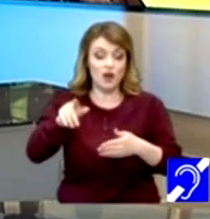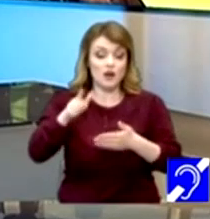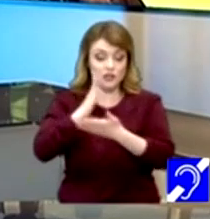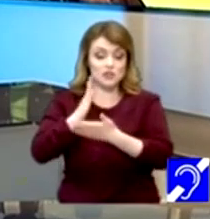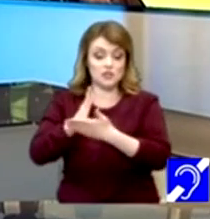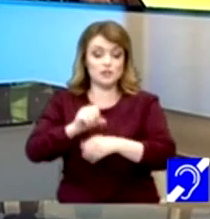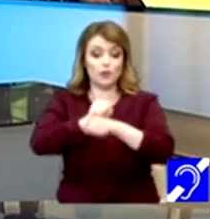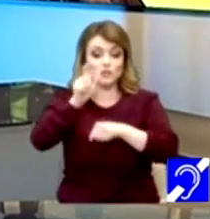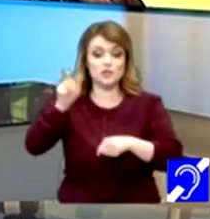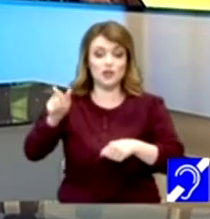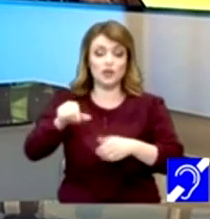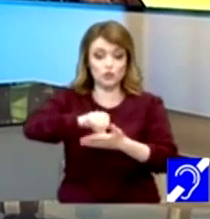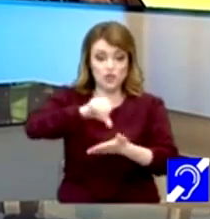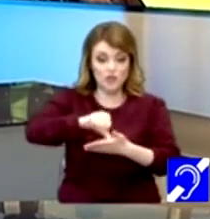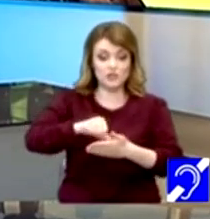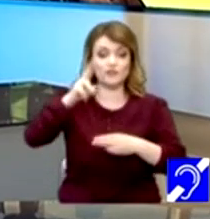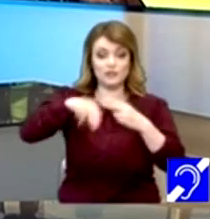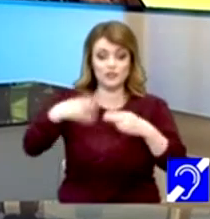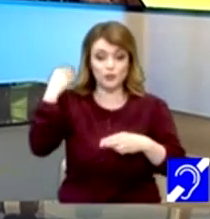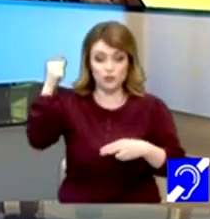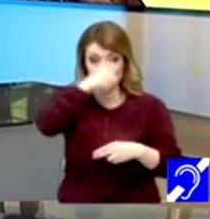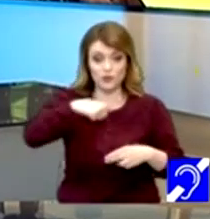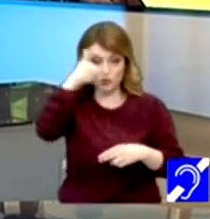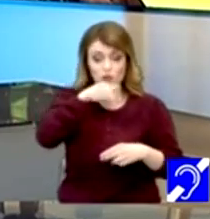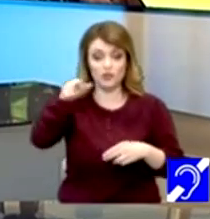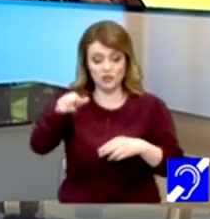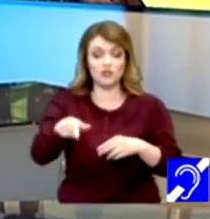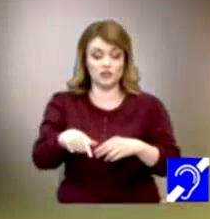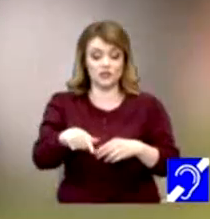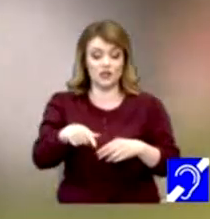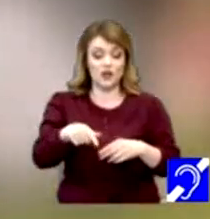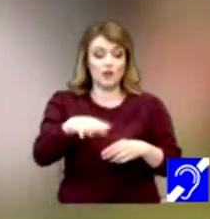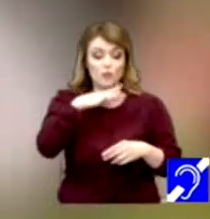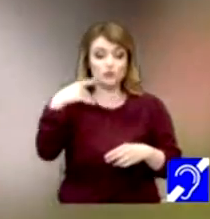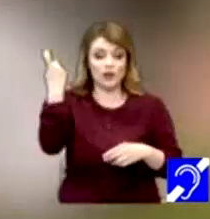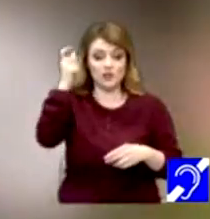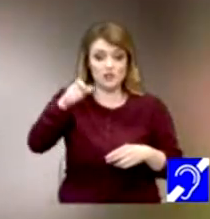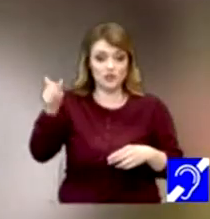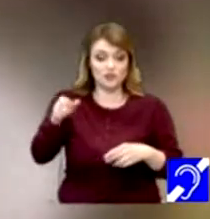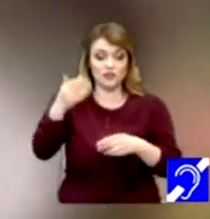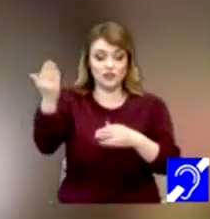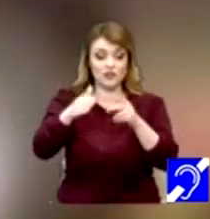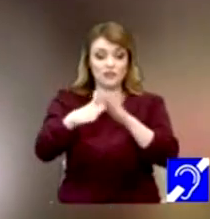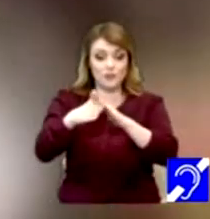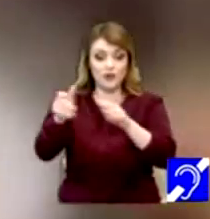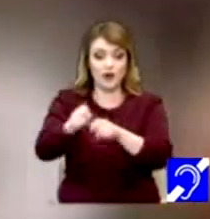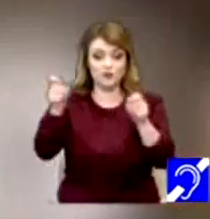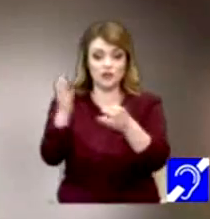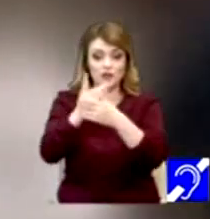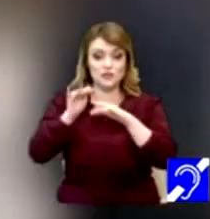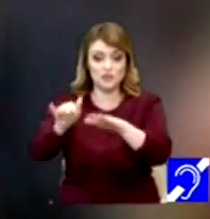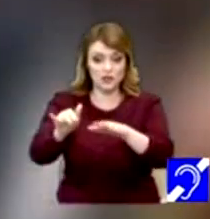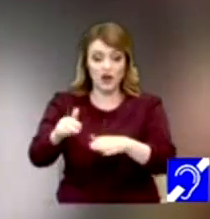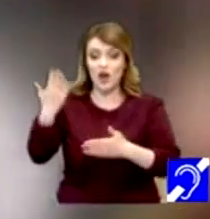care au participat la protestele de la sfârșitul anului trecut. Ei notează că mai mulți fermieri s-au ales cu dosare, iar în cazul în